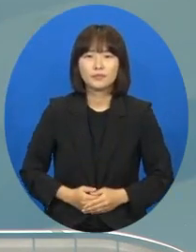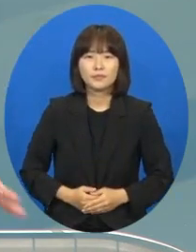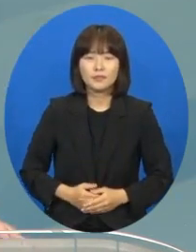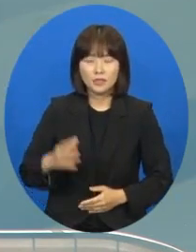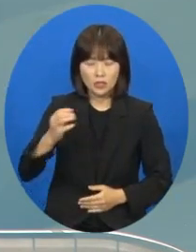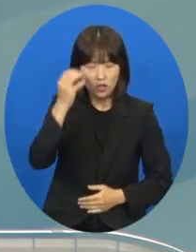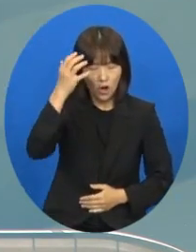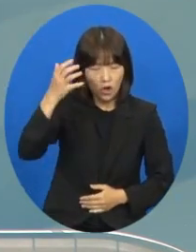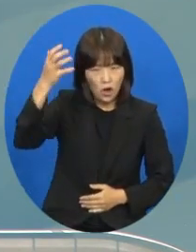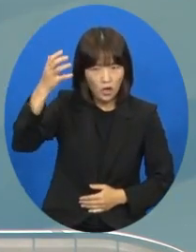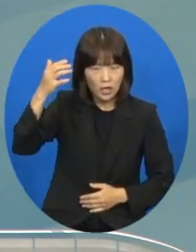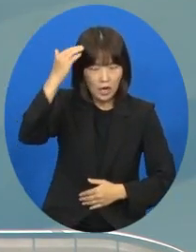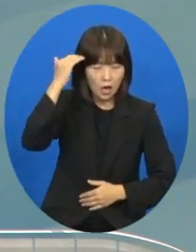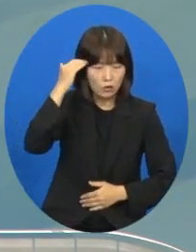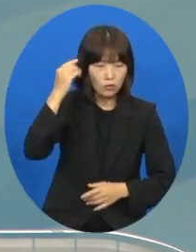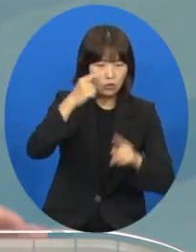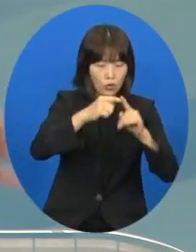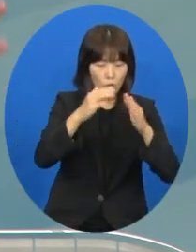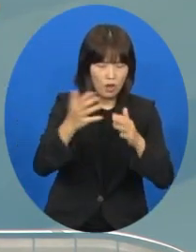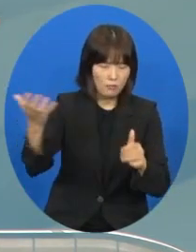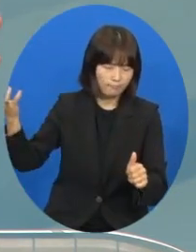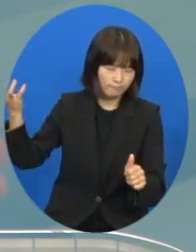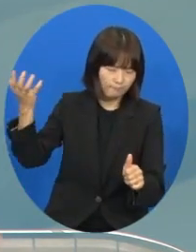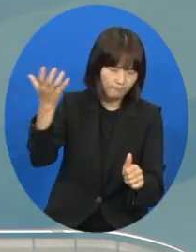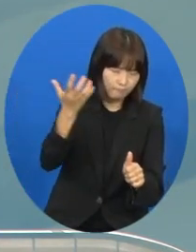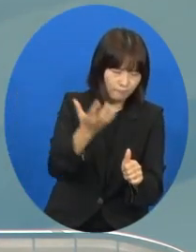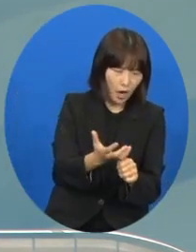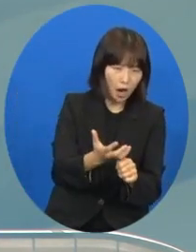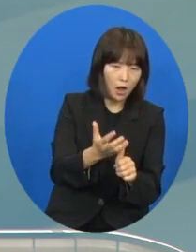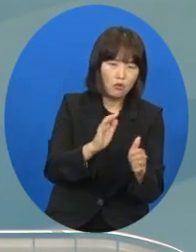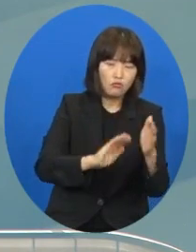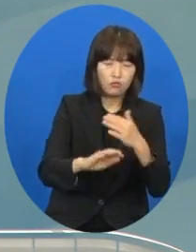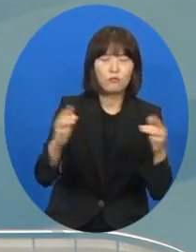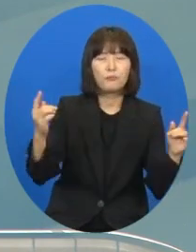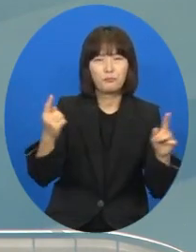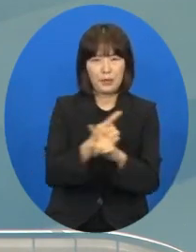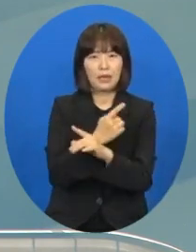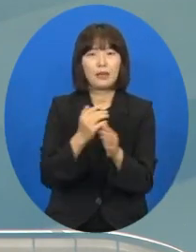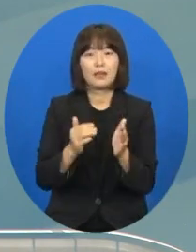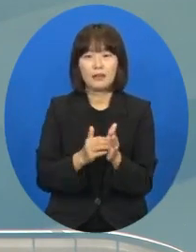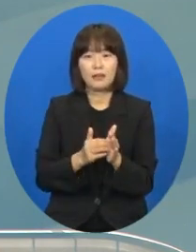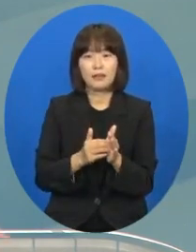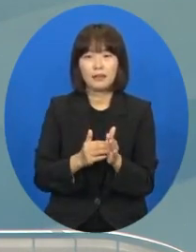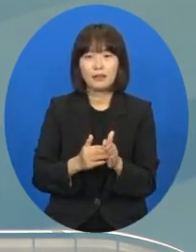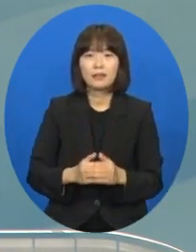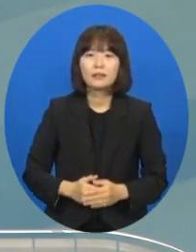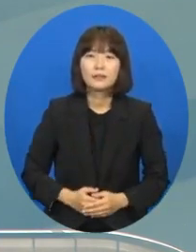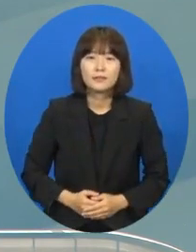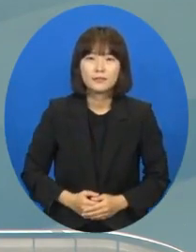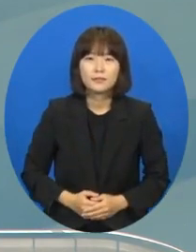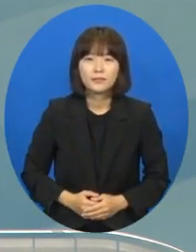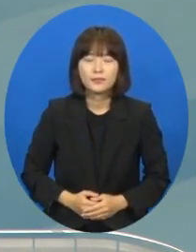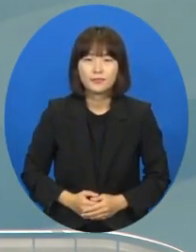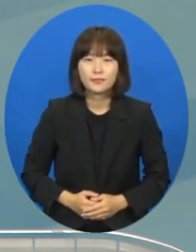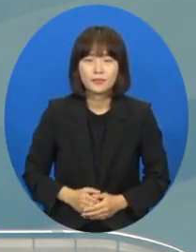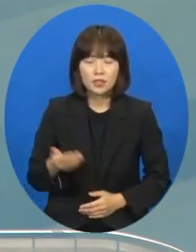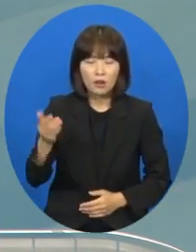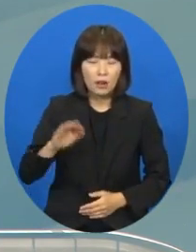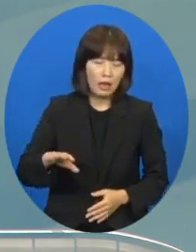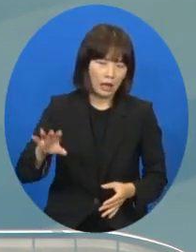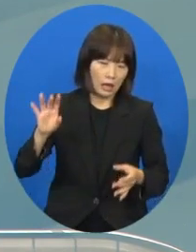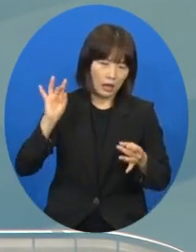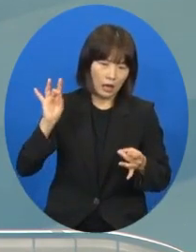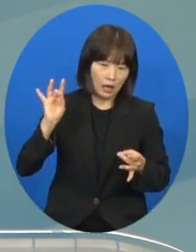성령이 한국 교회에 임하시고 그리고 이렇게 바뀌었잖아요. 그러나 가만히